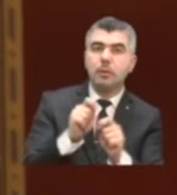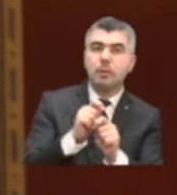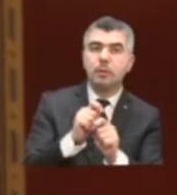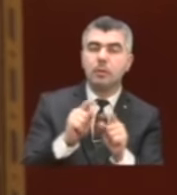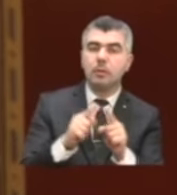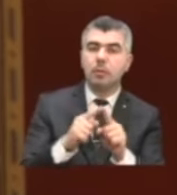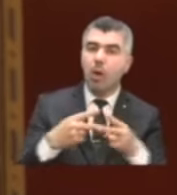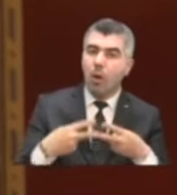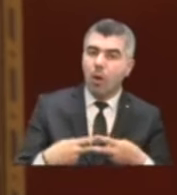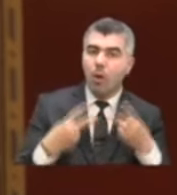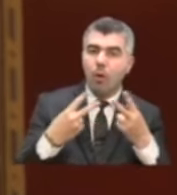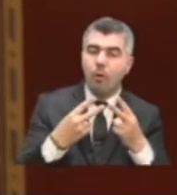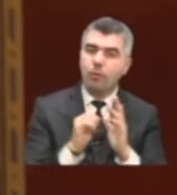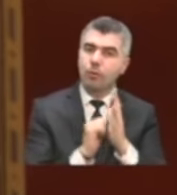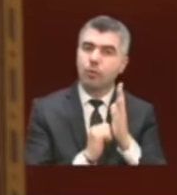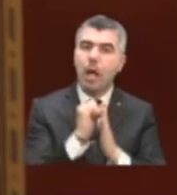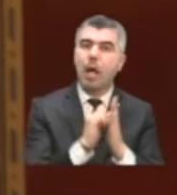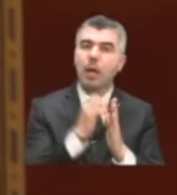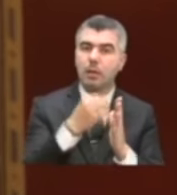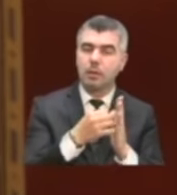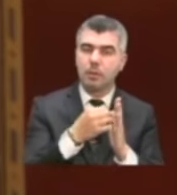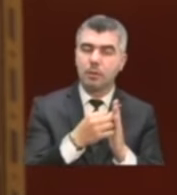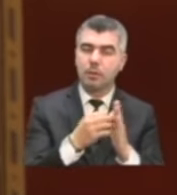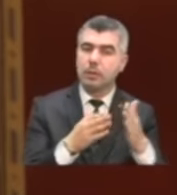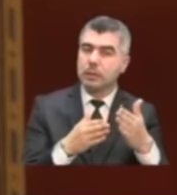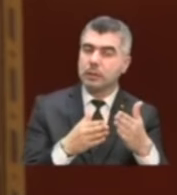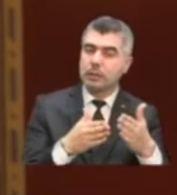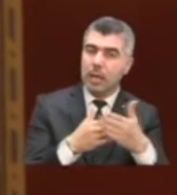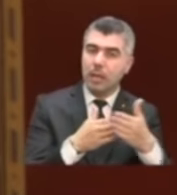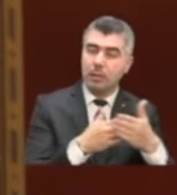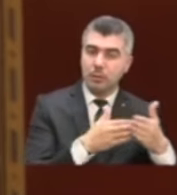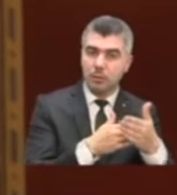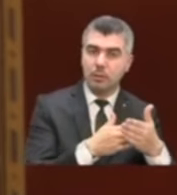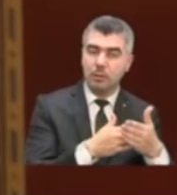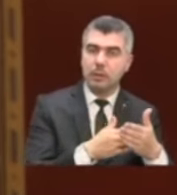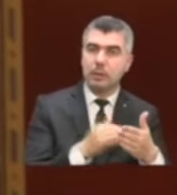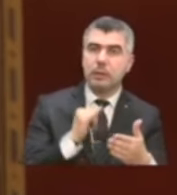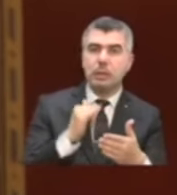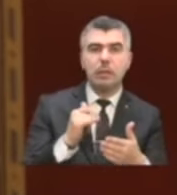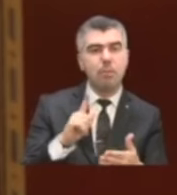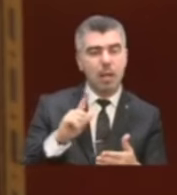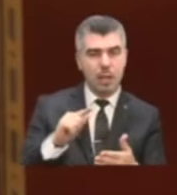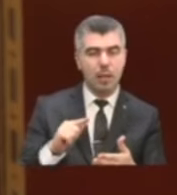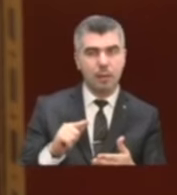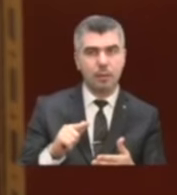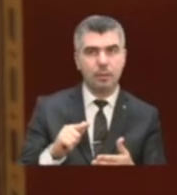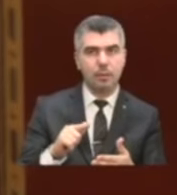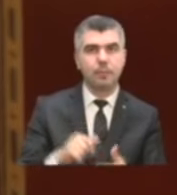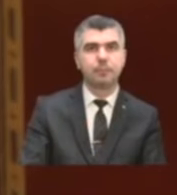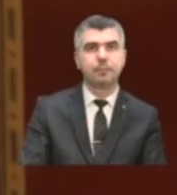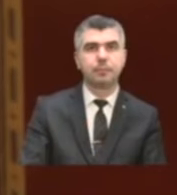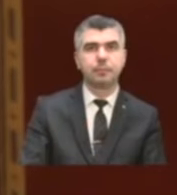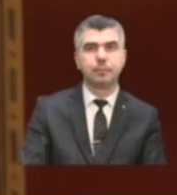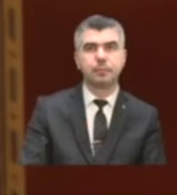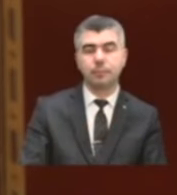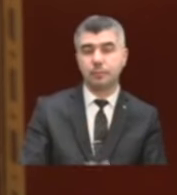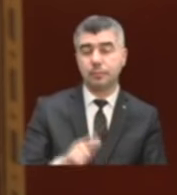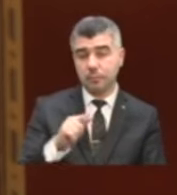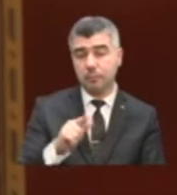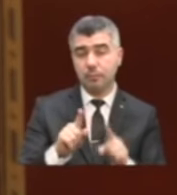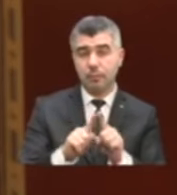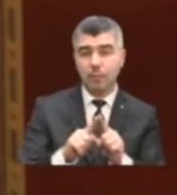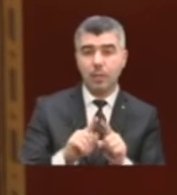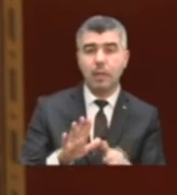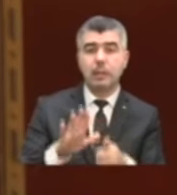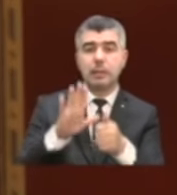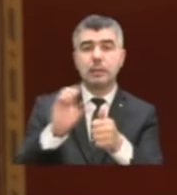ذاك النجاح، باش يبنيوا ذاك النجاح. هو التحدي، انا قلتو ونعاود نقولوا، حنا راه كان دعم ديال تقريبا 60